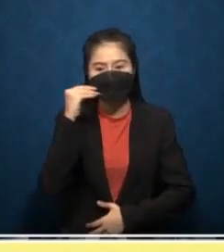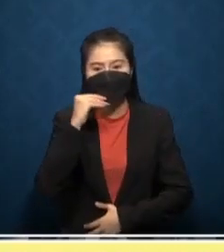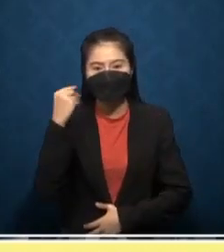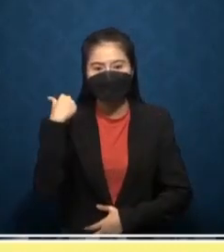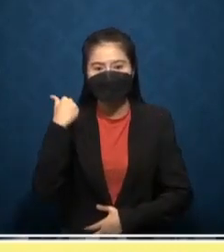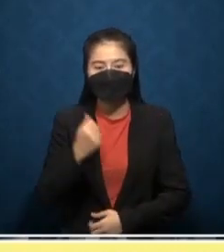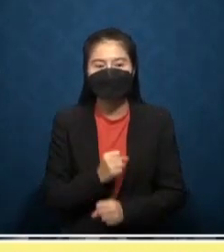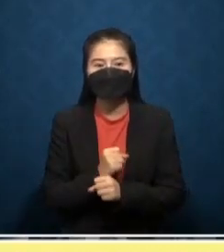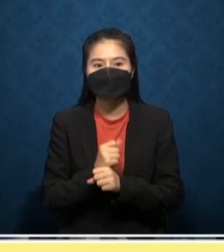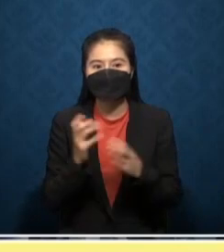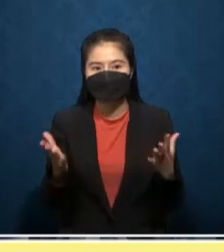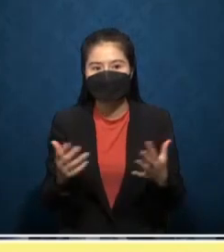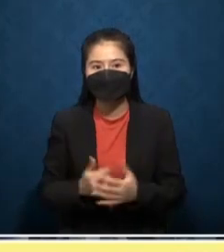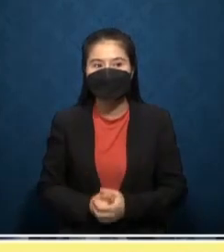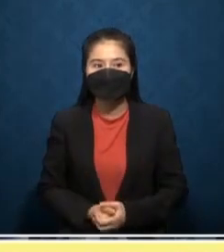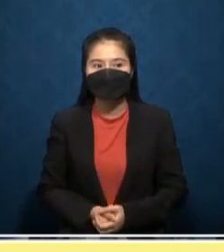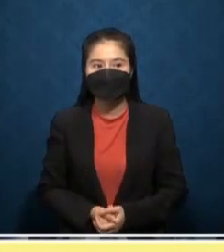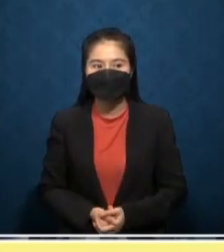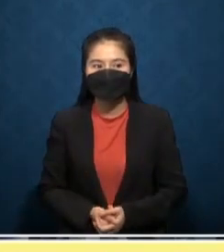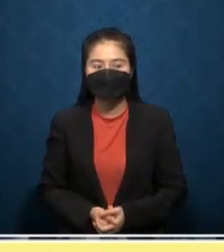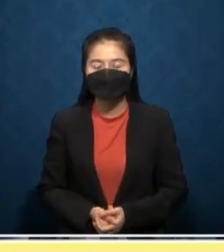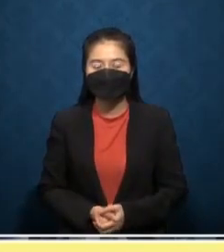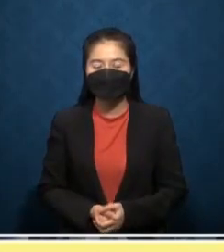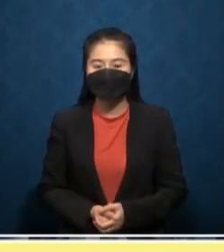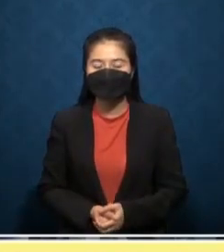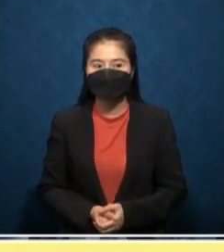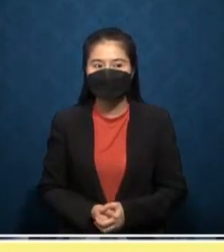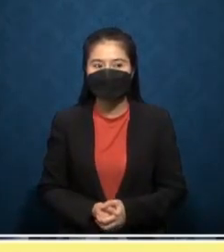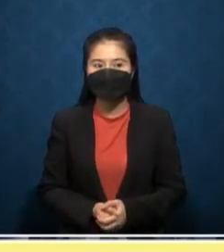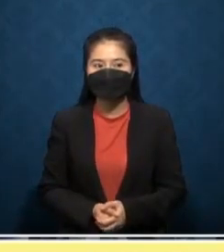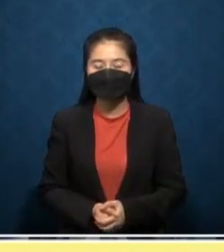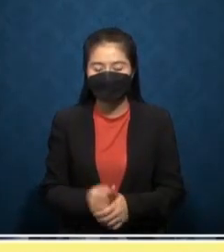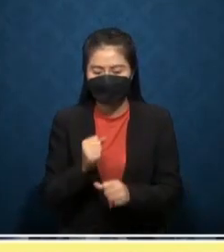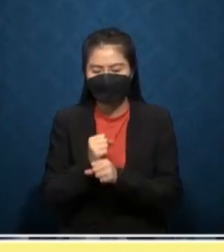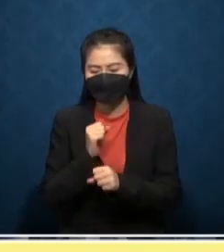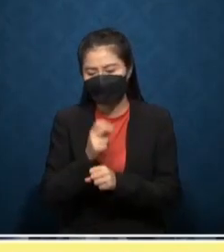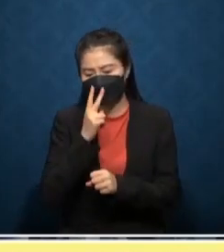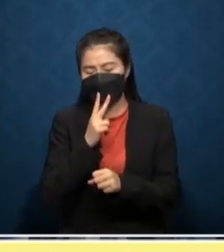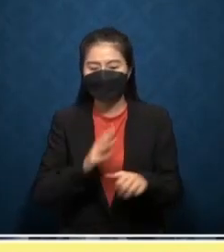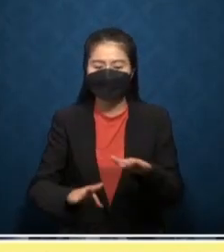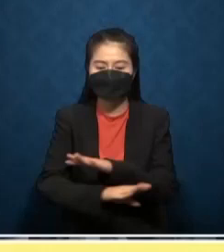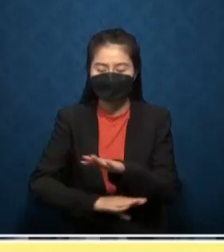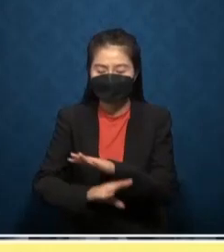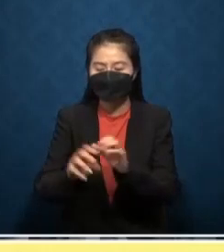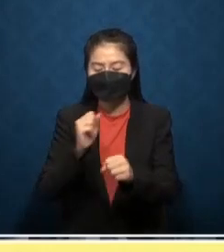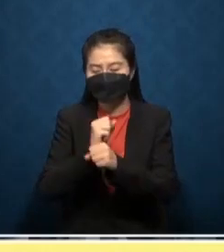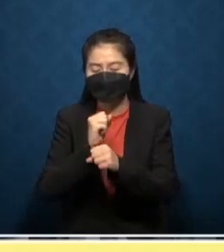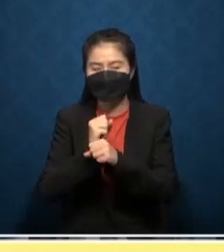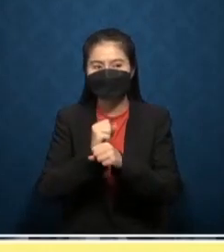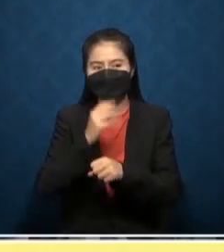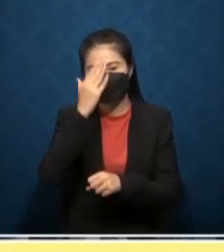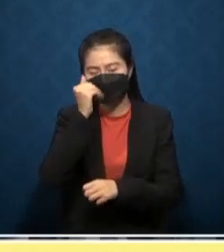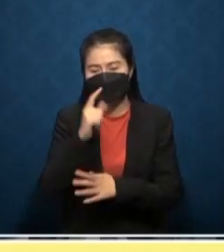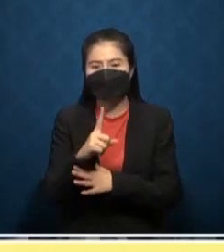มีประเด็นอะไรบ้างที่เราทำการสมรวจหนึง คนที่ทำผิดซ้ำเป็นเรื่อง